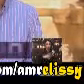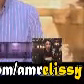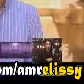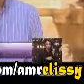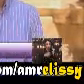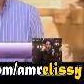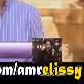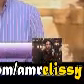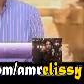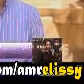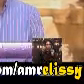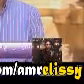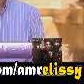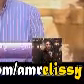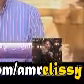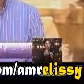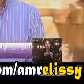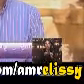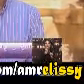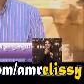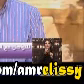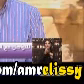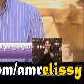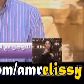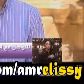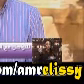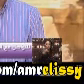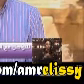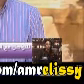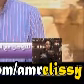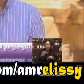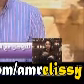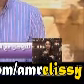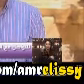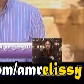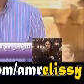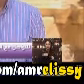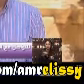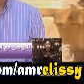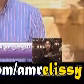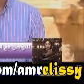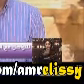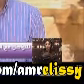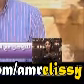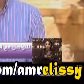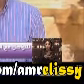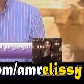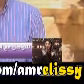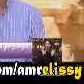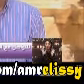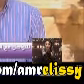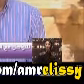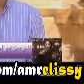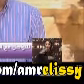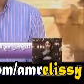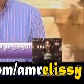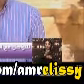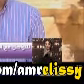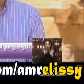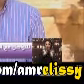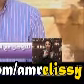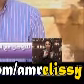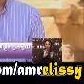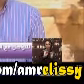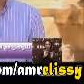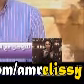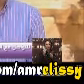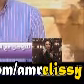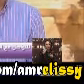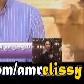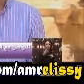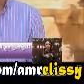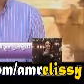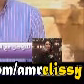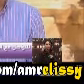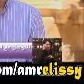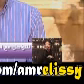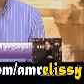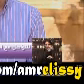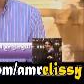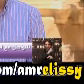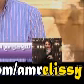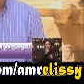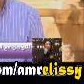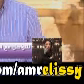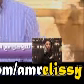قليله. والصيادله بيقولوا ان صناعه الدواء في مصر فيها مشكله ومحتاجه وقفه وتدخل قبل ما نلاقي نفسنا قدام